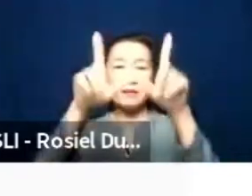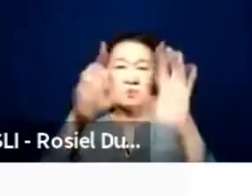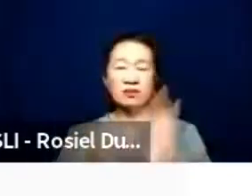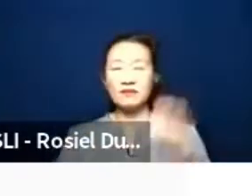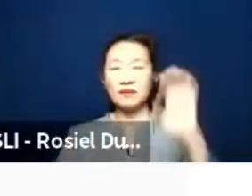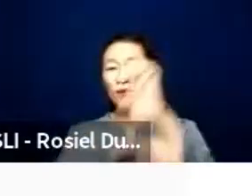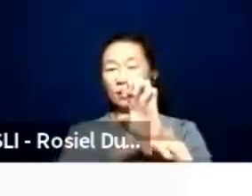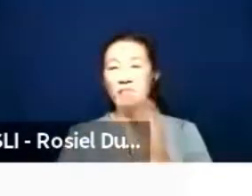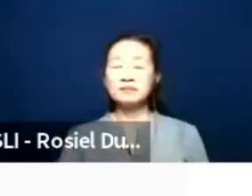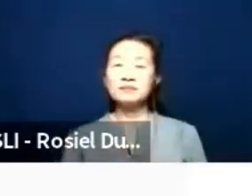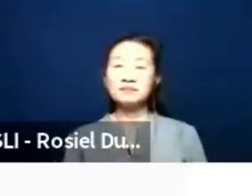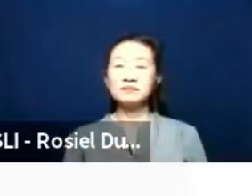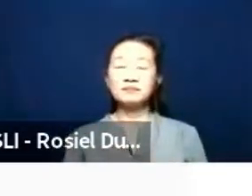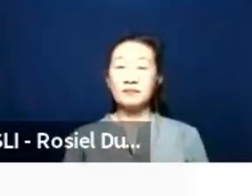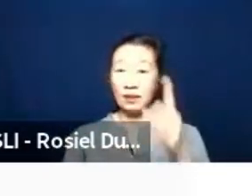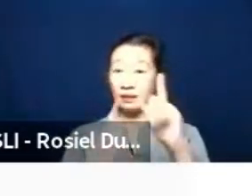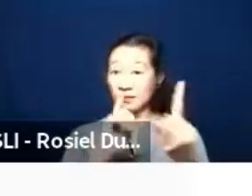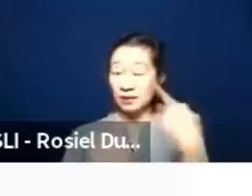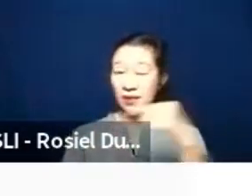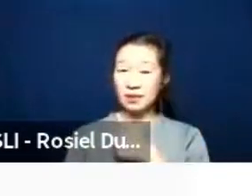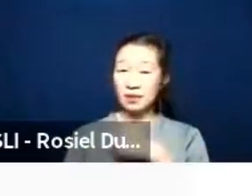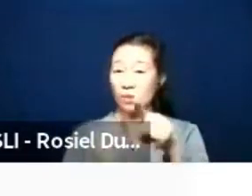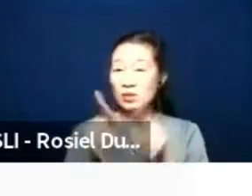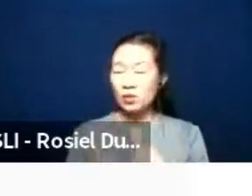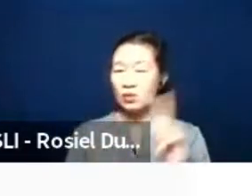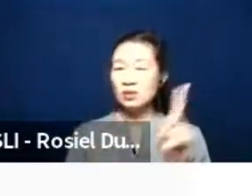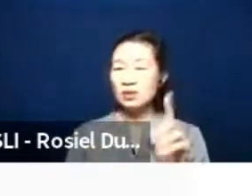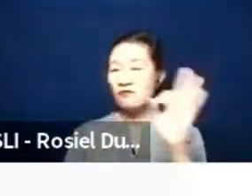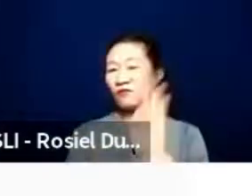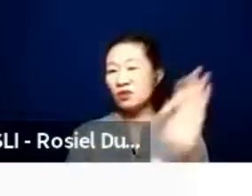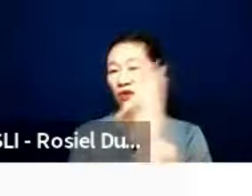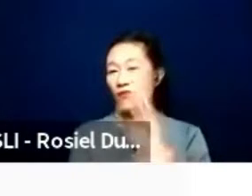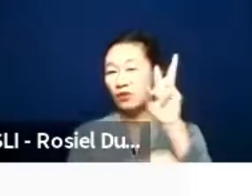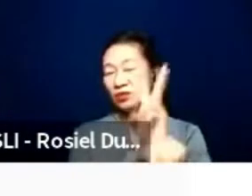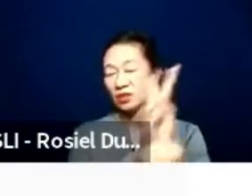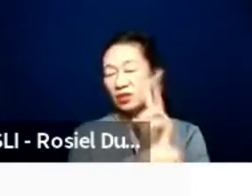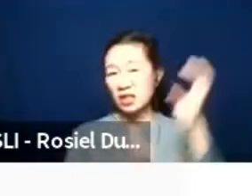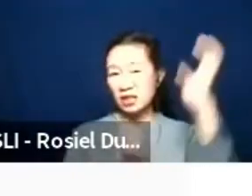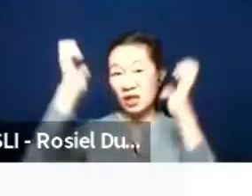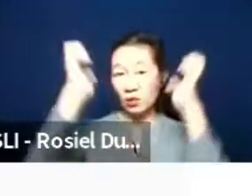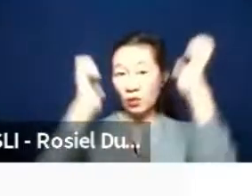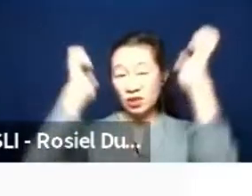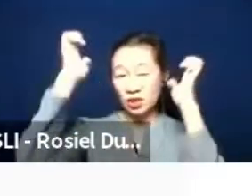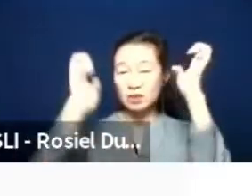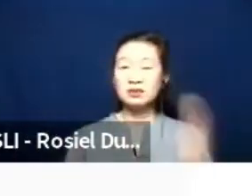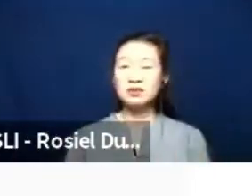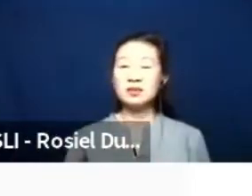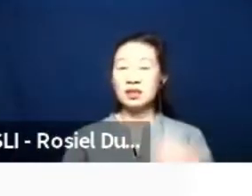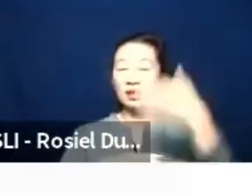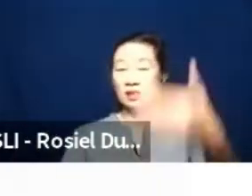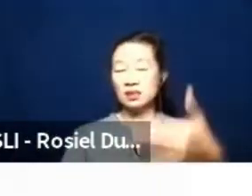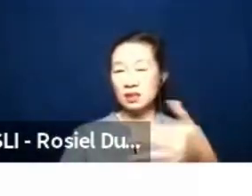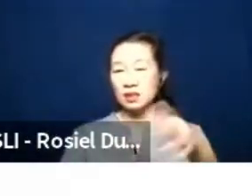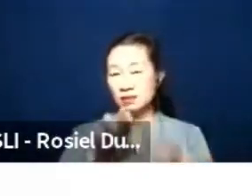employment. Pag-uusapan din natin yung sinasabing functional vocational evaluation. Sa susunod na